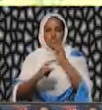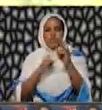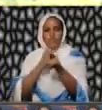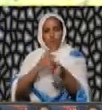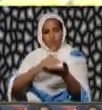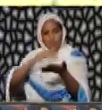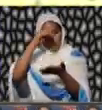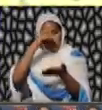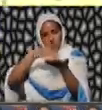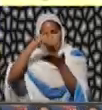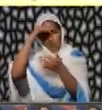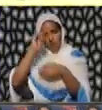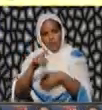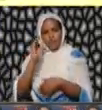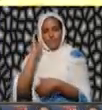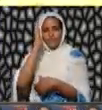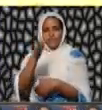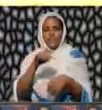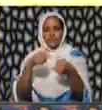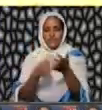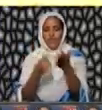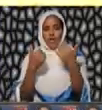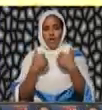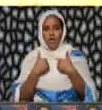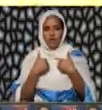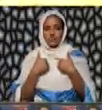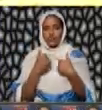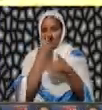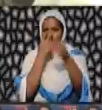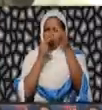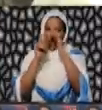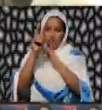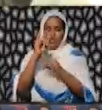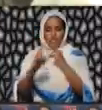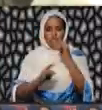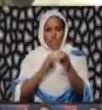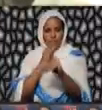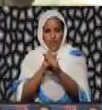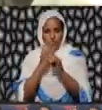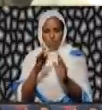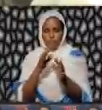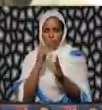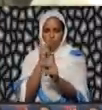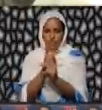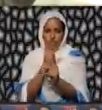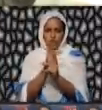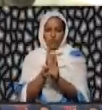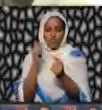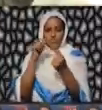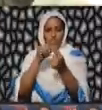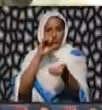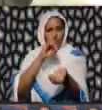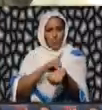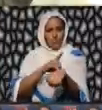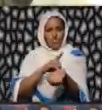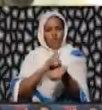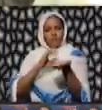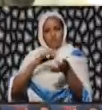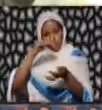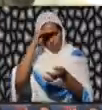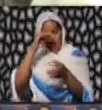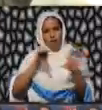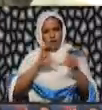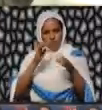ትምህርት መማር እንዳለበትና ለወደፊት ስላላቸው ርእይ ማለትም ዘመናዊውም በሚጠበቅበት እስከ ዶክትሬት ድረስ